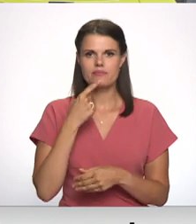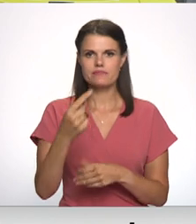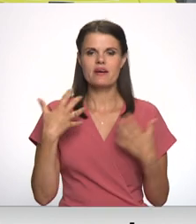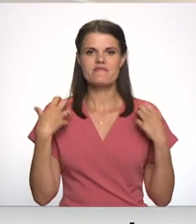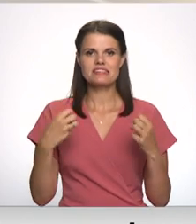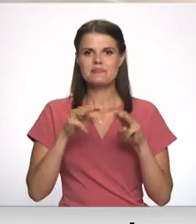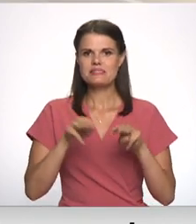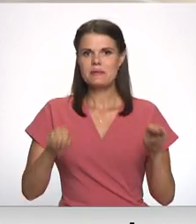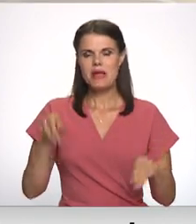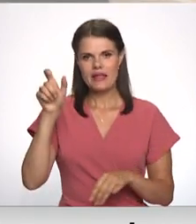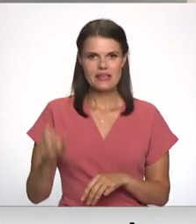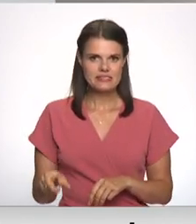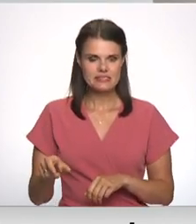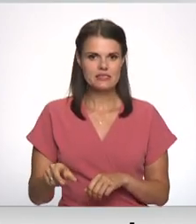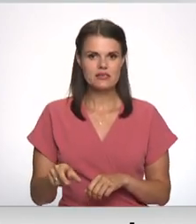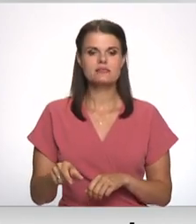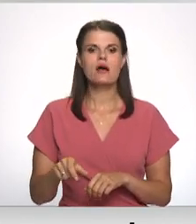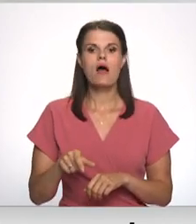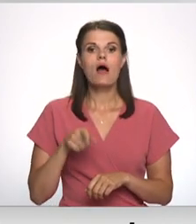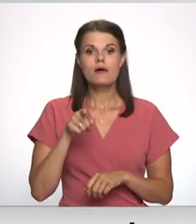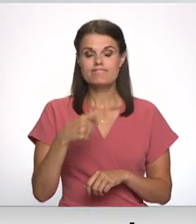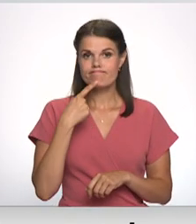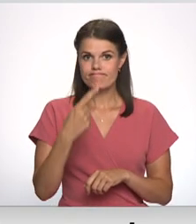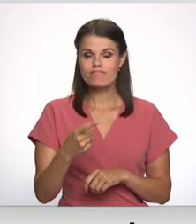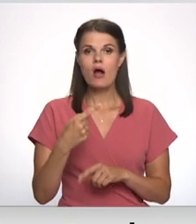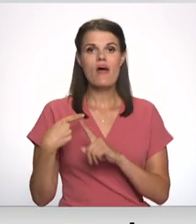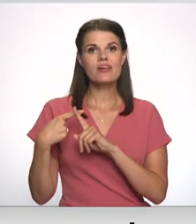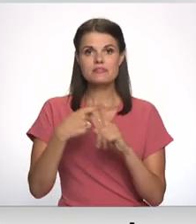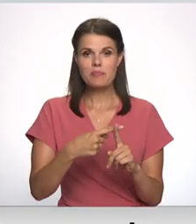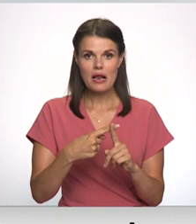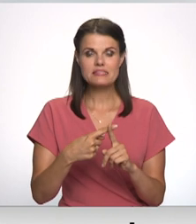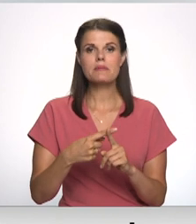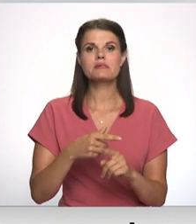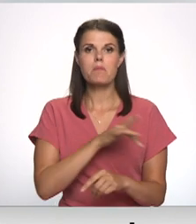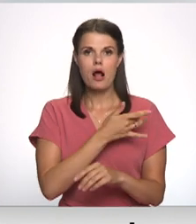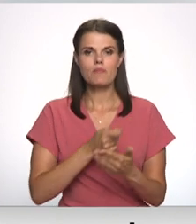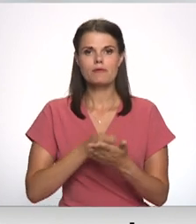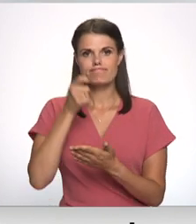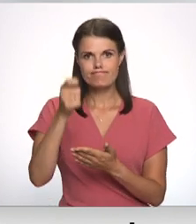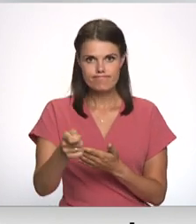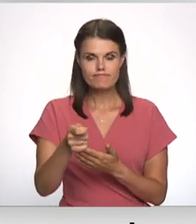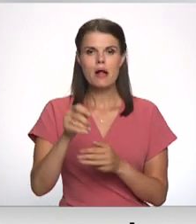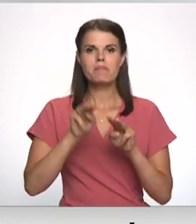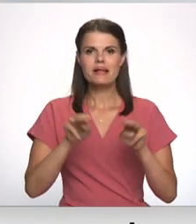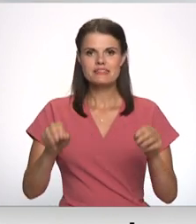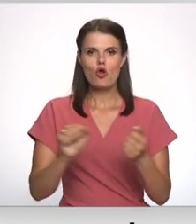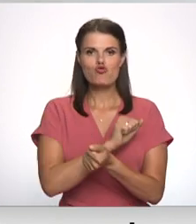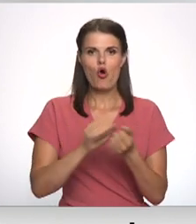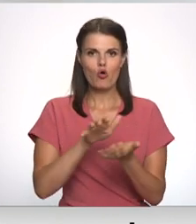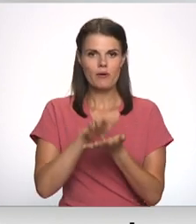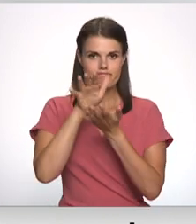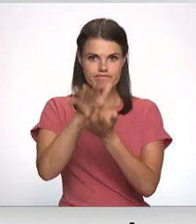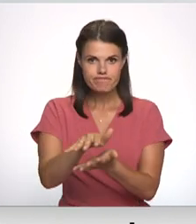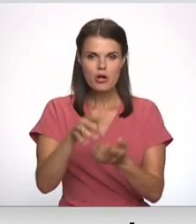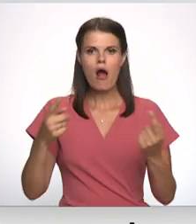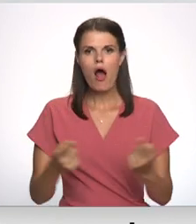Veselības ministrijā. Komercuzņēmumi, kuru vēl sniegt neatliekamās medicīniskās palīdzības pakalpojumus, iesniedz ministrijā nepieciešamo dokumentāciju. Tajā